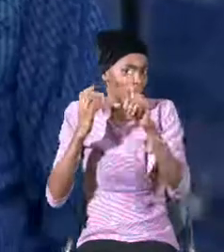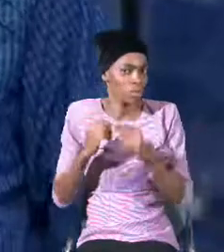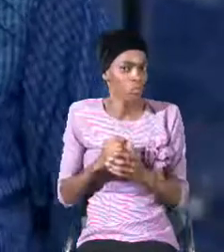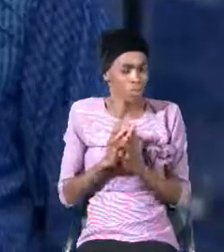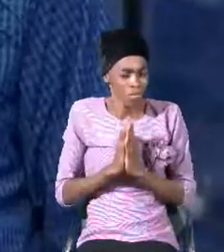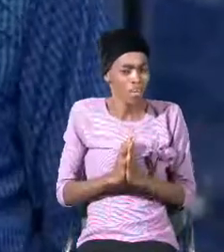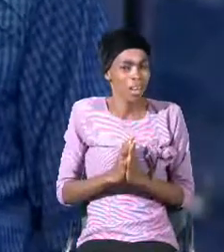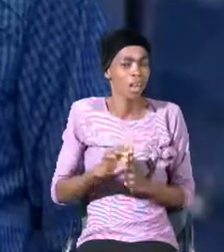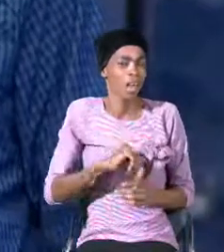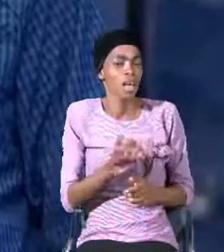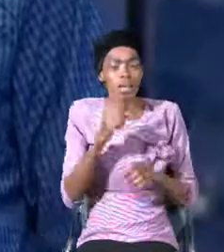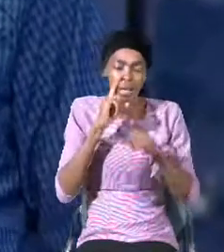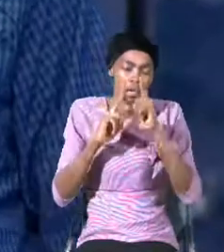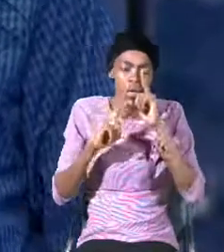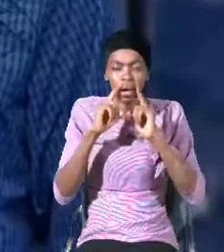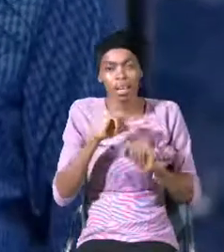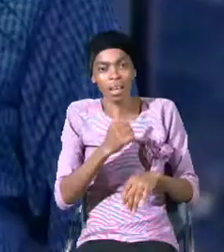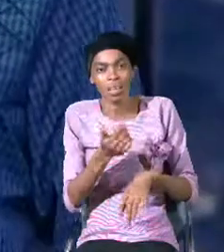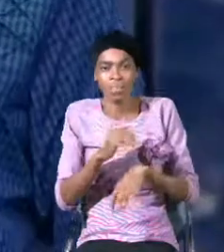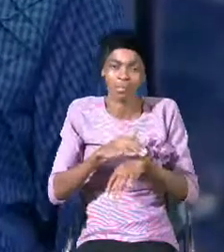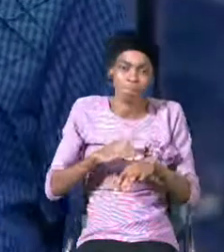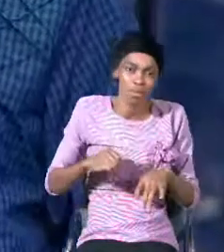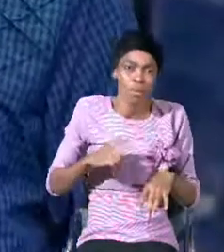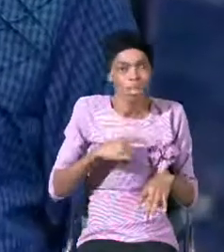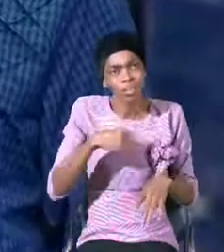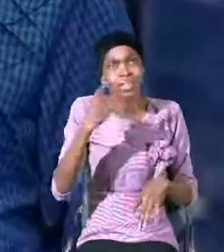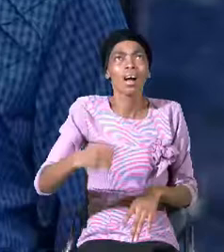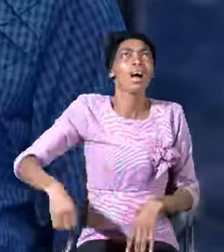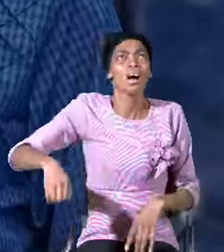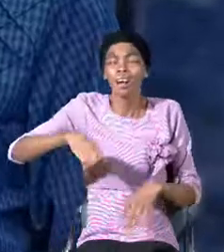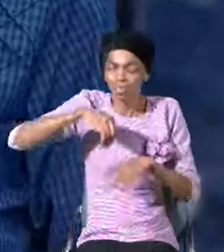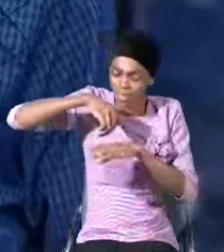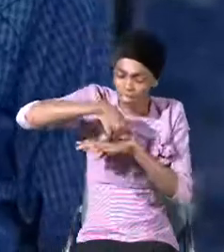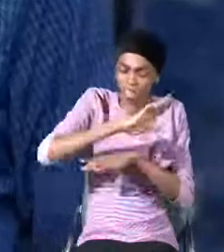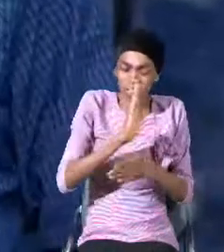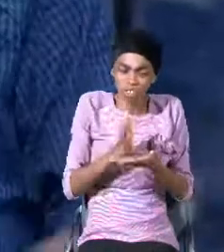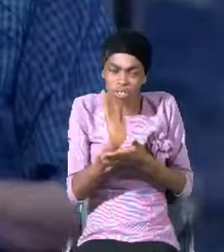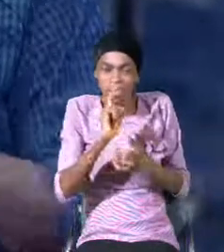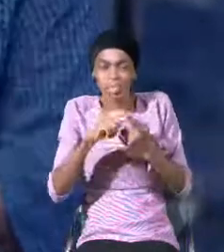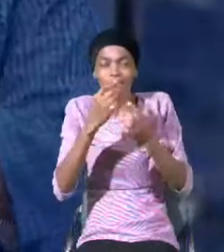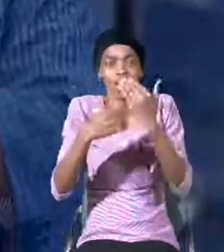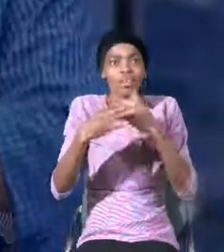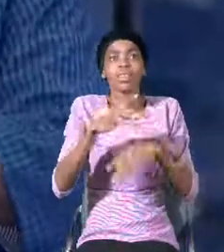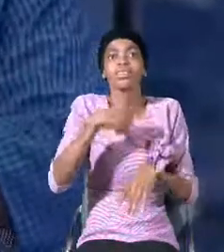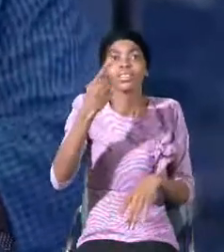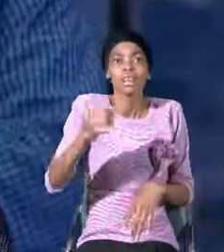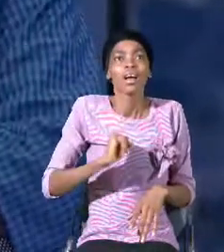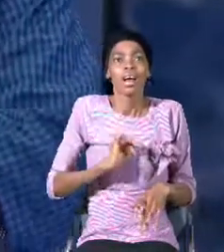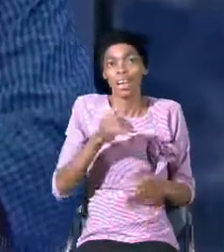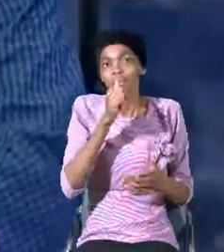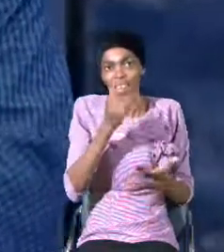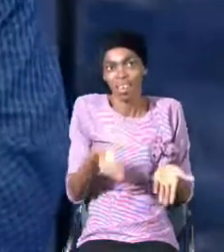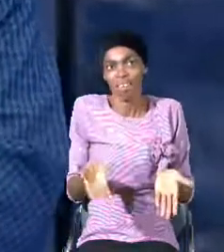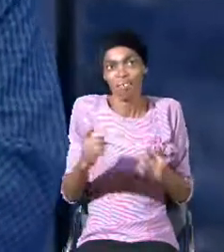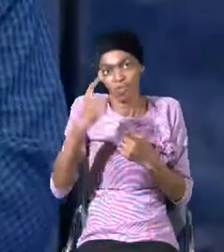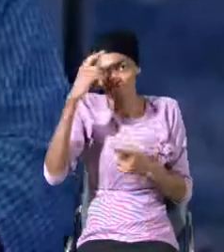je t'entendrai. Tout cri, tout appel. Tu envoies un SOS au ciel. Il dit, je suis toujours là pour